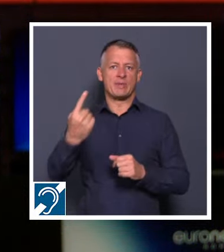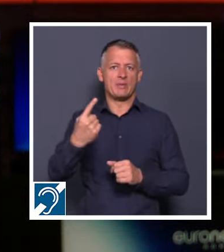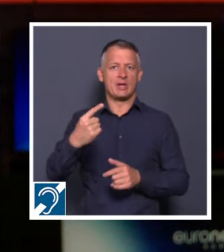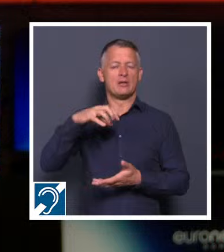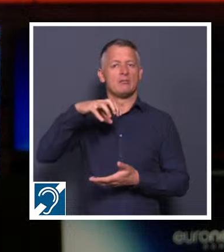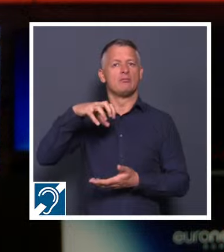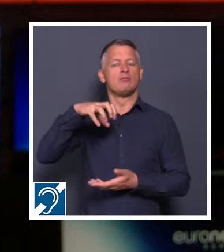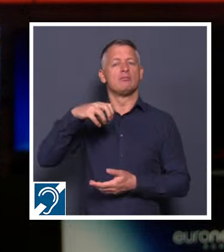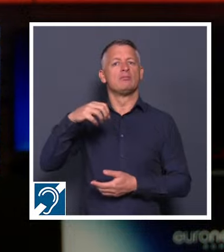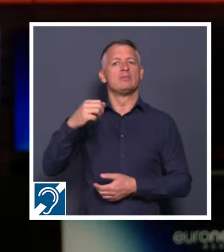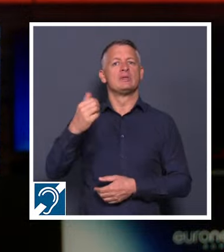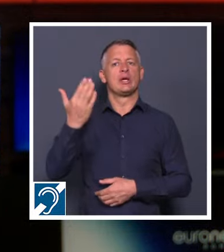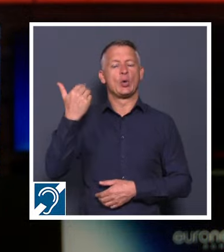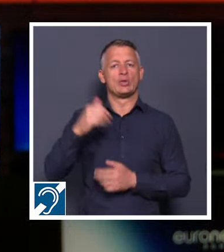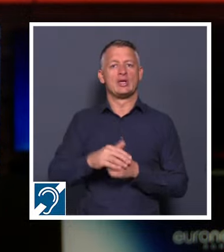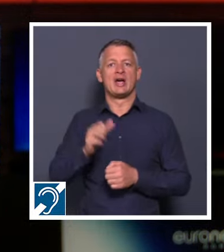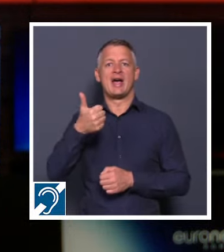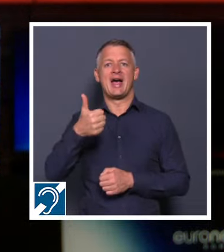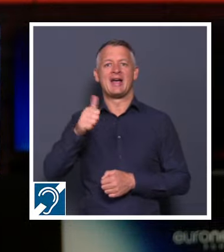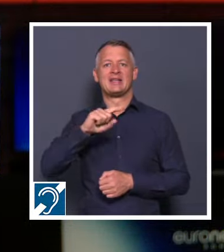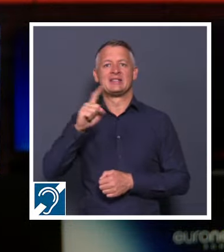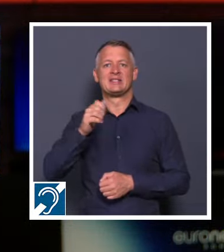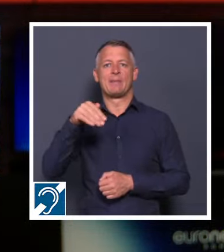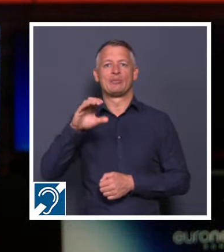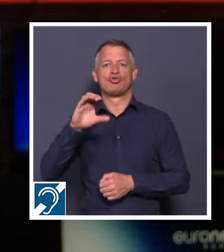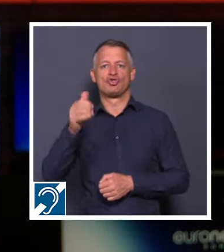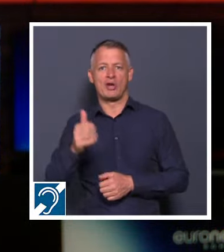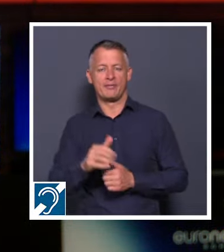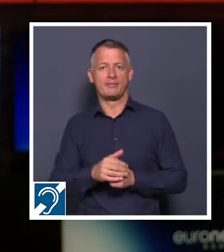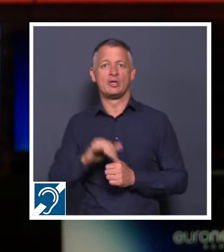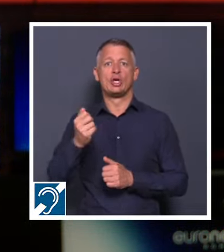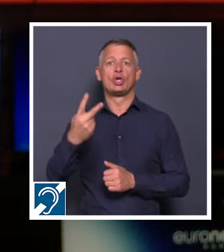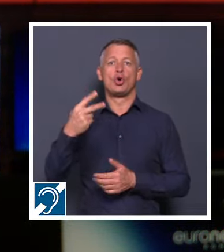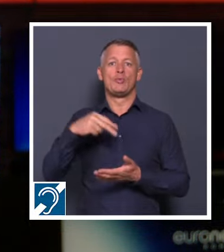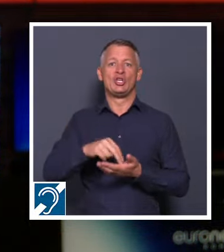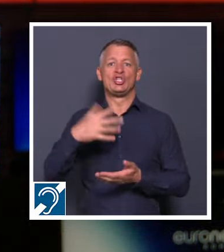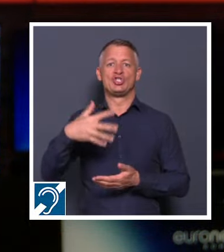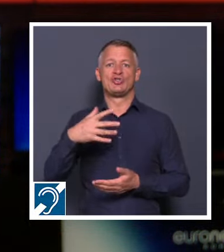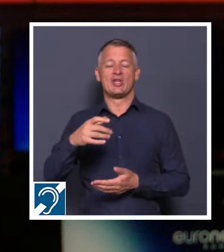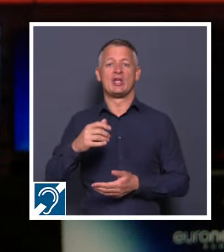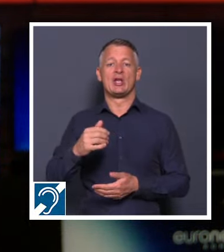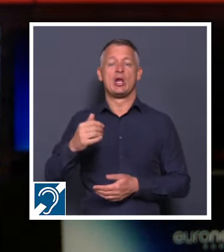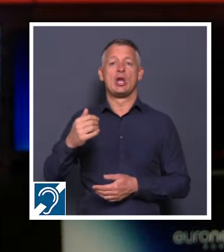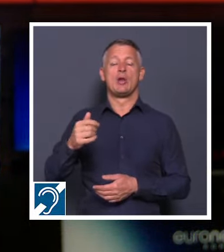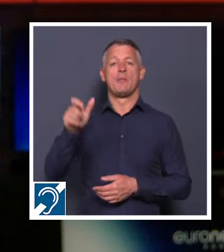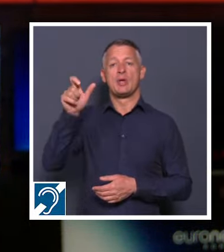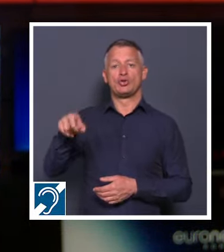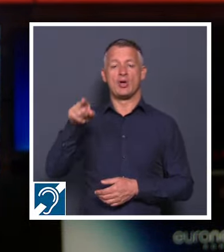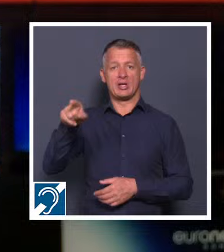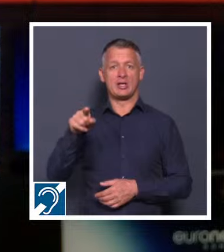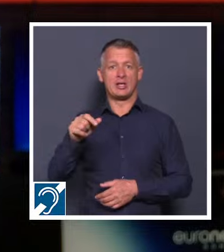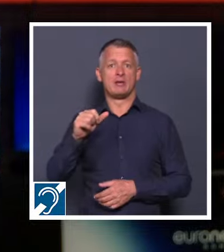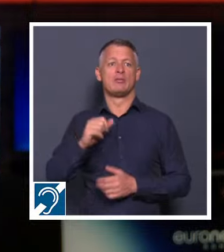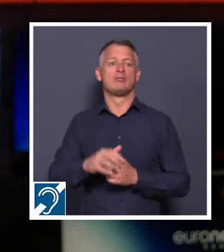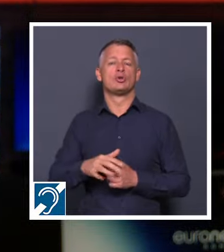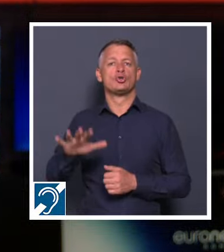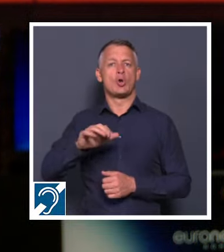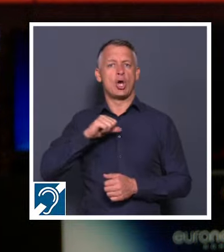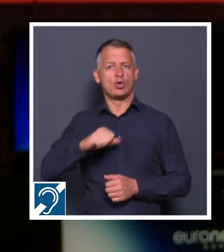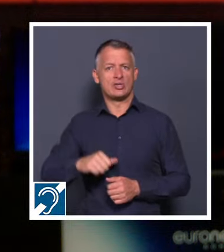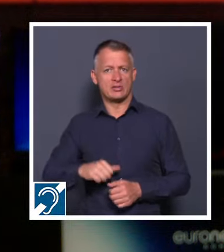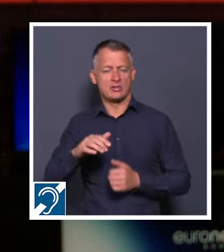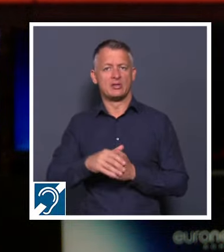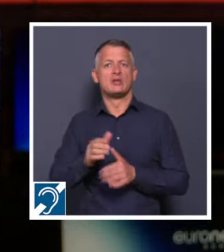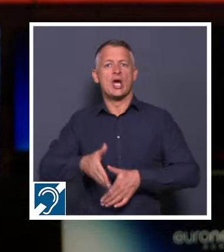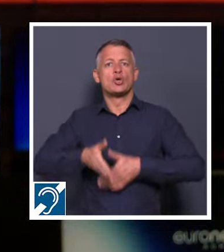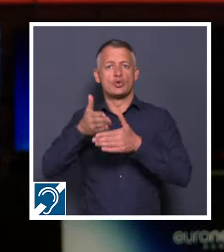Amzacea. Comuna se află în sudul județului și are 2500 de locuitori. Comitetul Județean pentru Situații de Urgență îi va ajuta pe